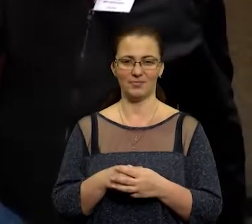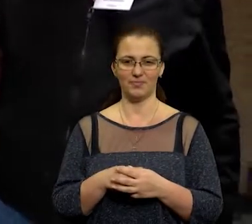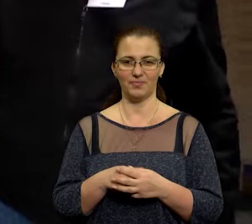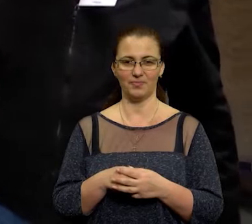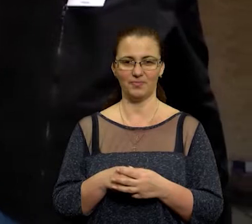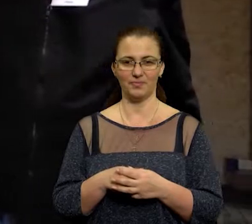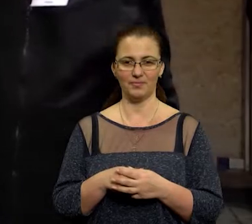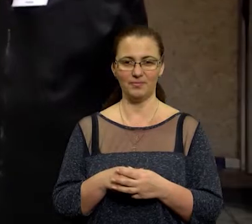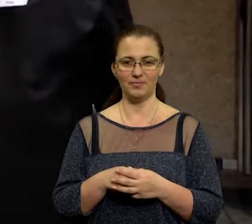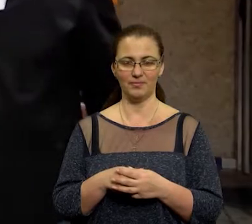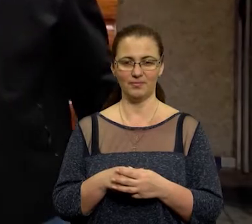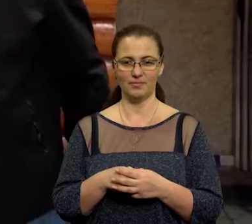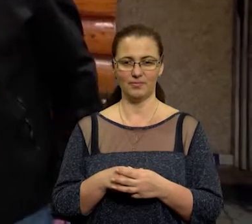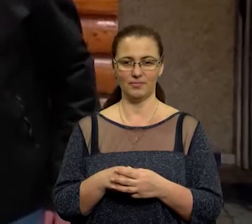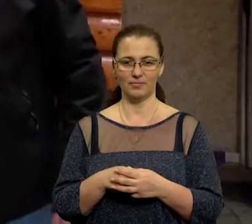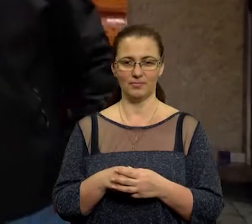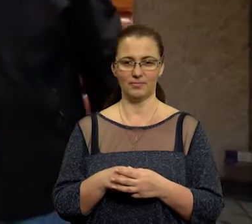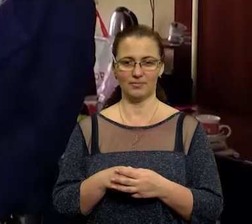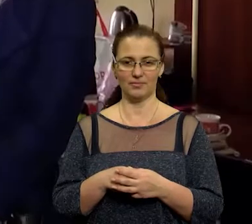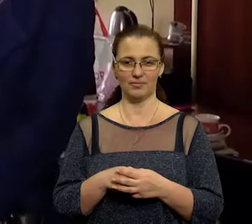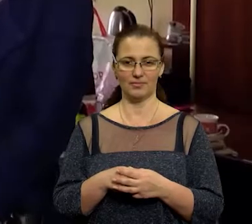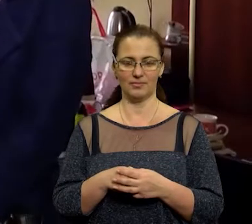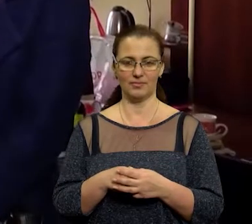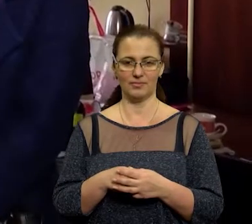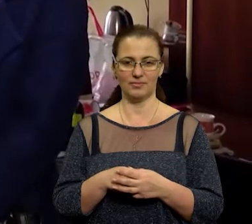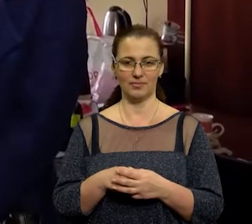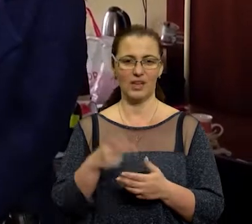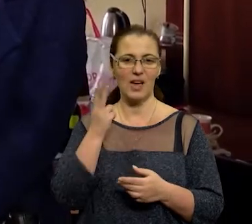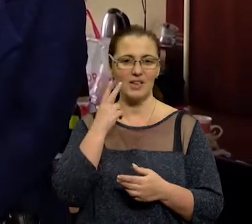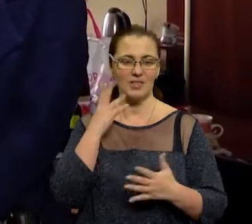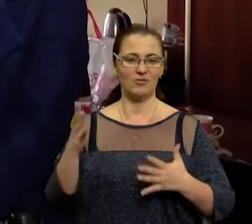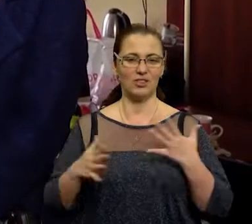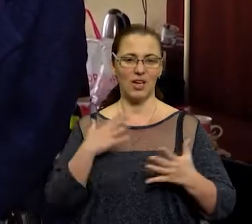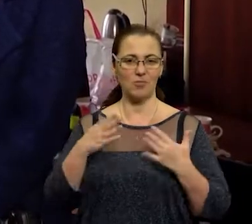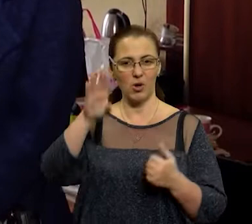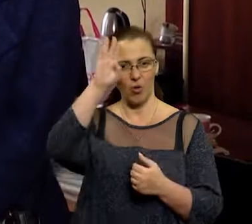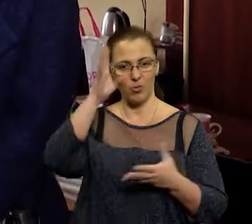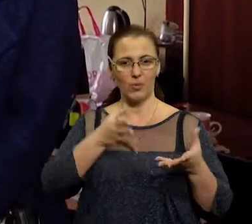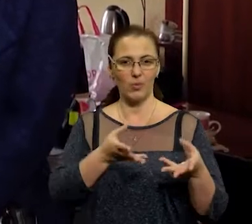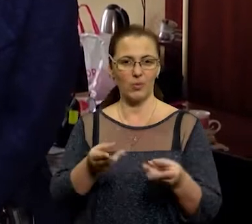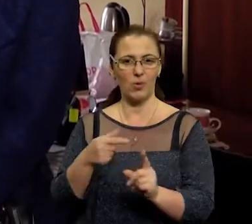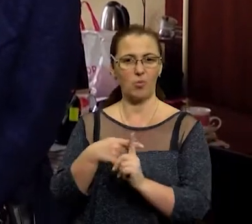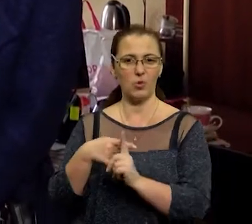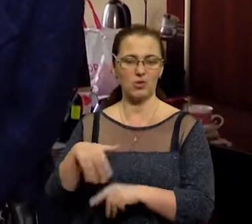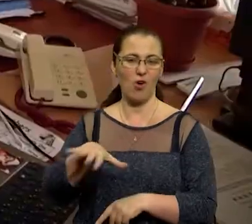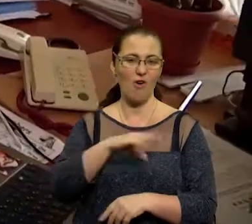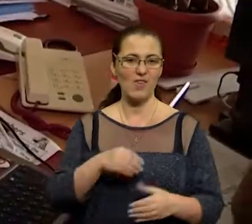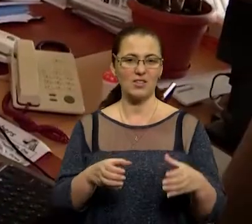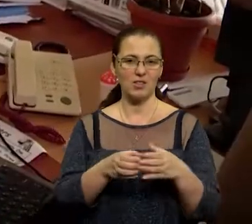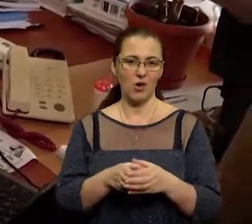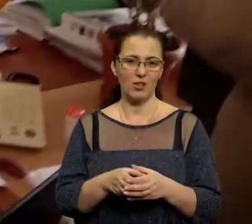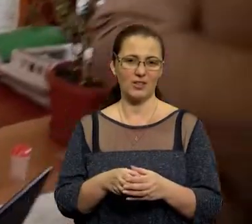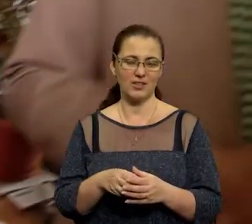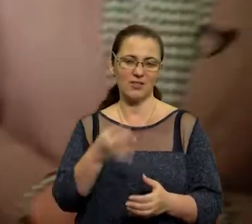Que bueno, me da mucho gusto. Sí. Завжди бадьорий Девід заряджає позитивом весь колектив у Самбірській